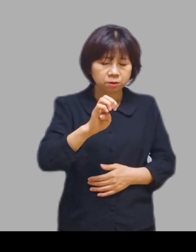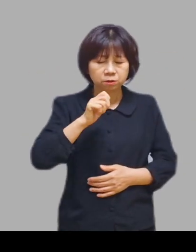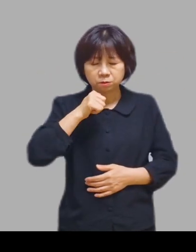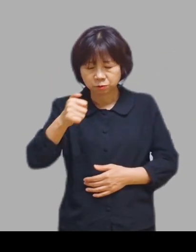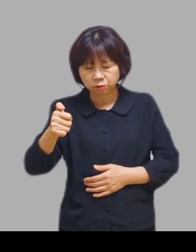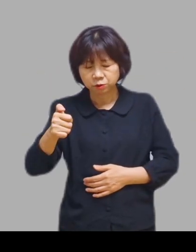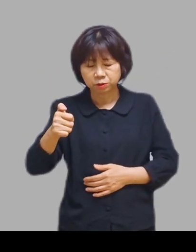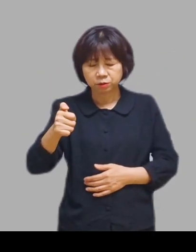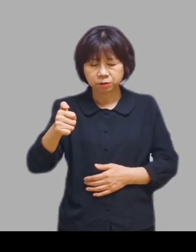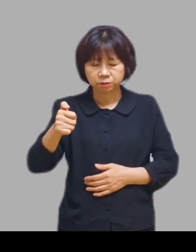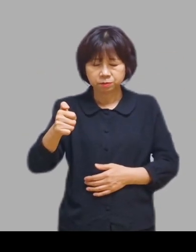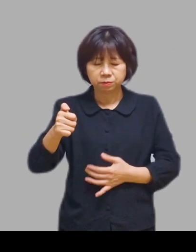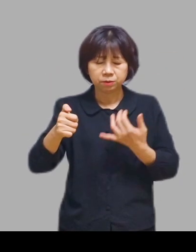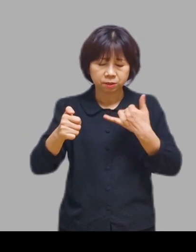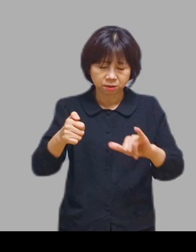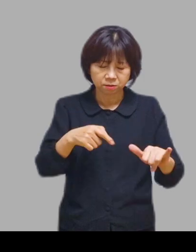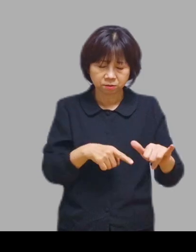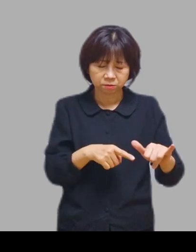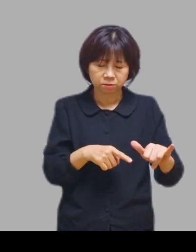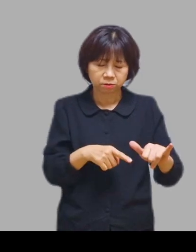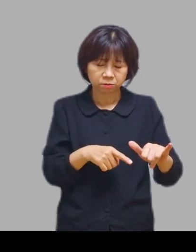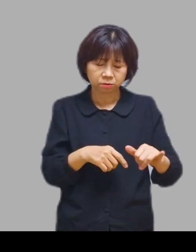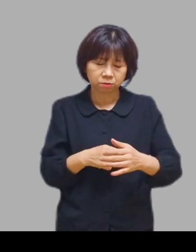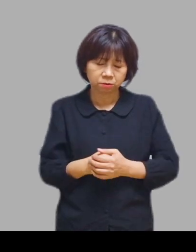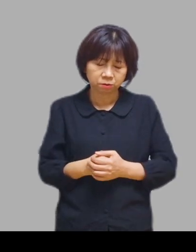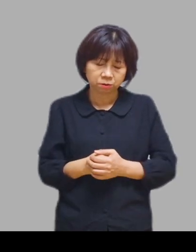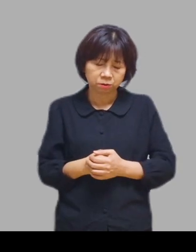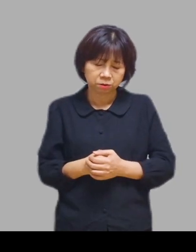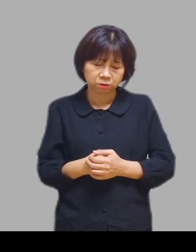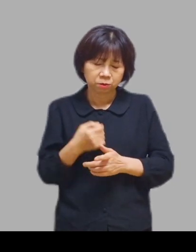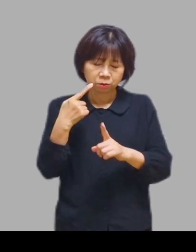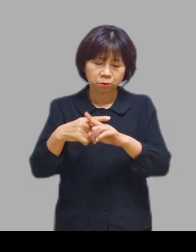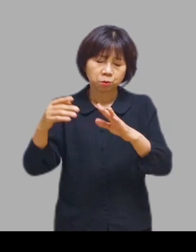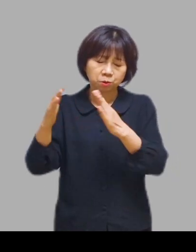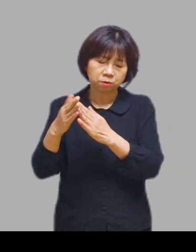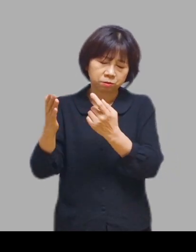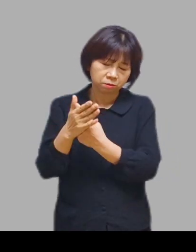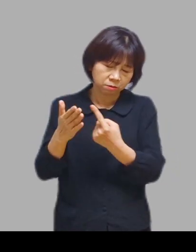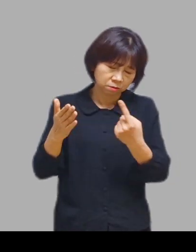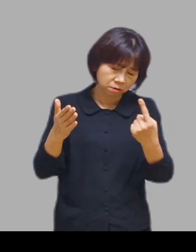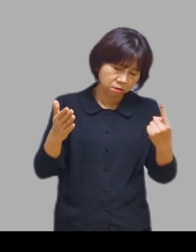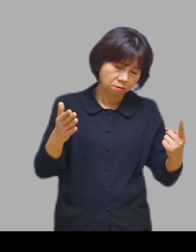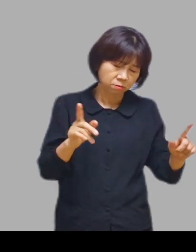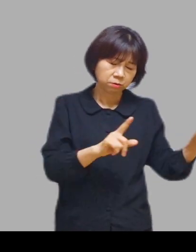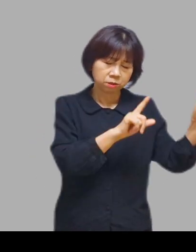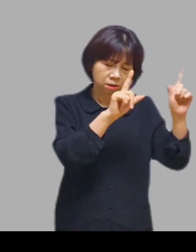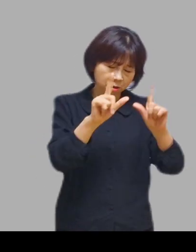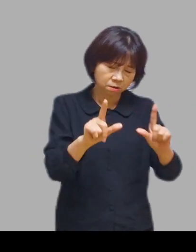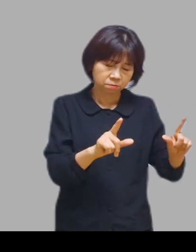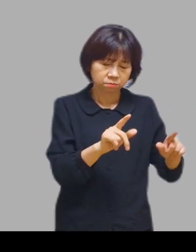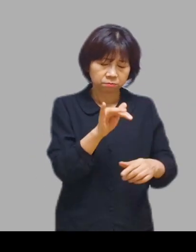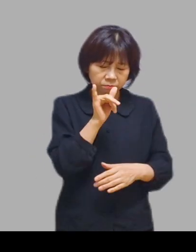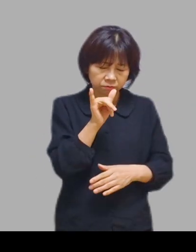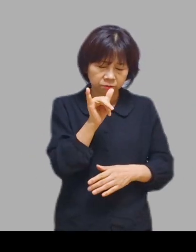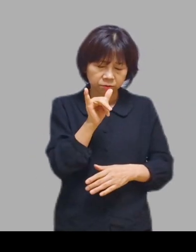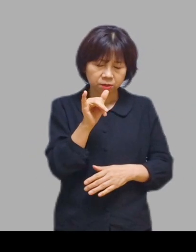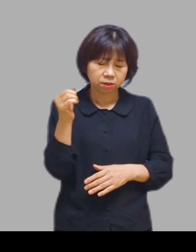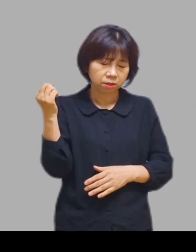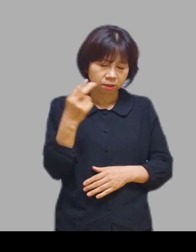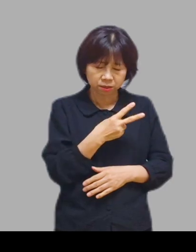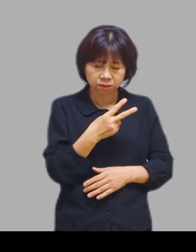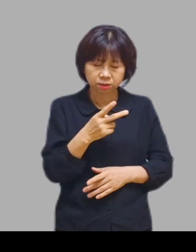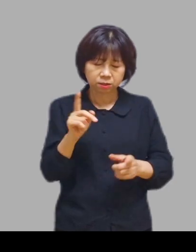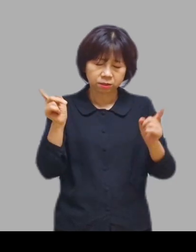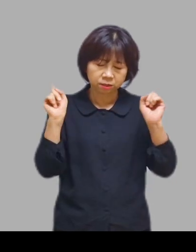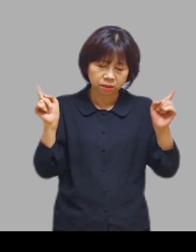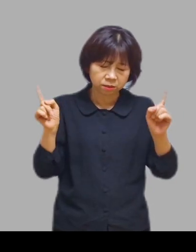우리의 자녀들도 어느 날부턴가 교회를 멀리하고 하나님을 등지고 살아가기도 하는데 다시